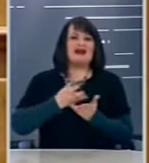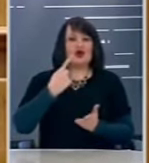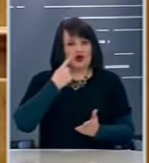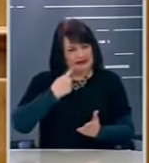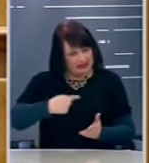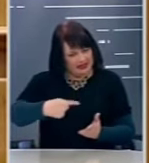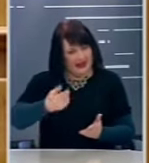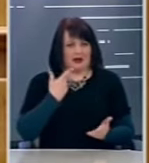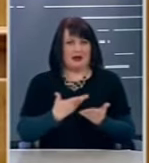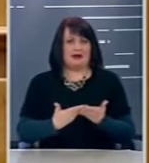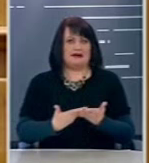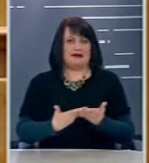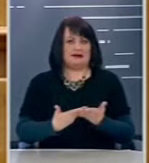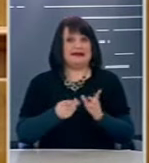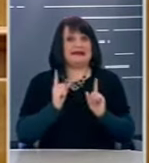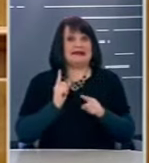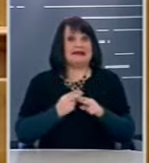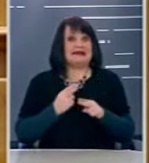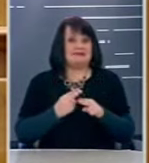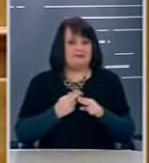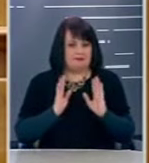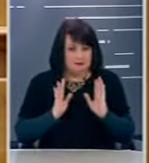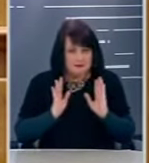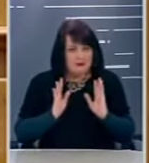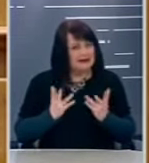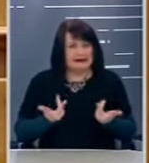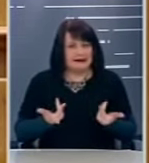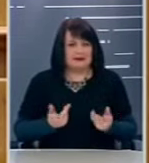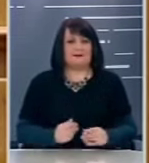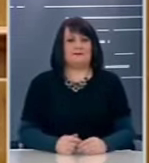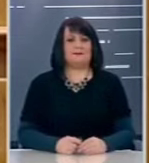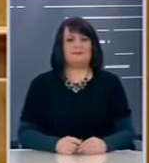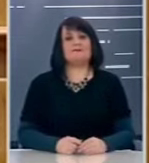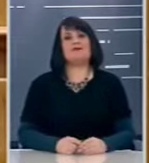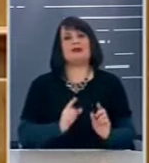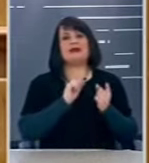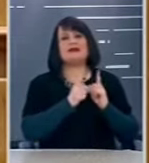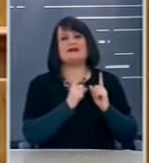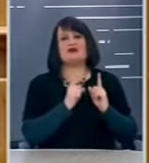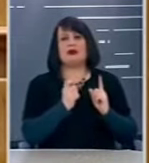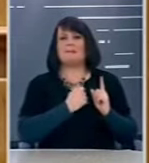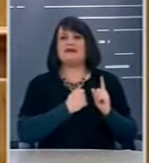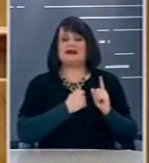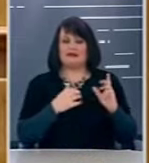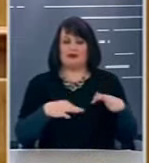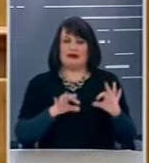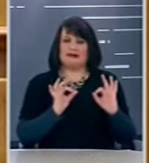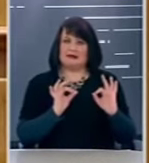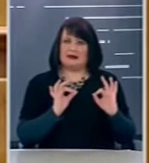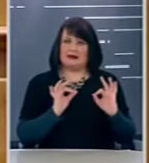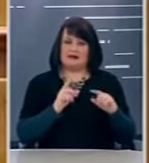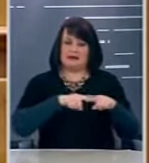αξιολόγησης. Και το βήμα αυτό είναι μια καταρχήν συμφωνία ανάμεσα στην ελληνική